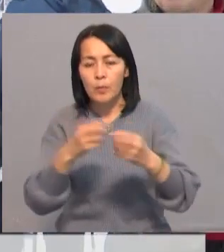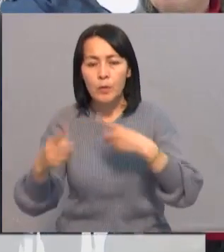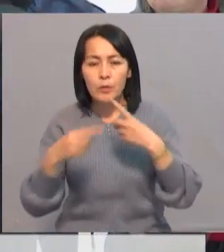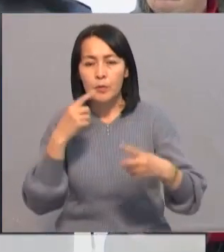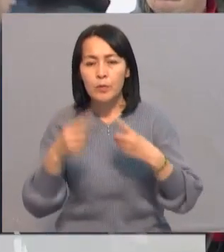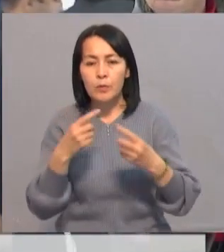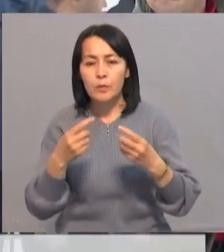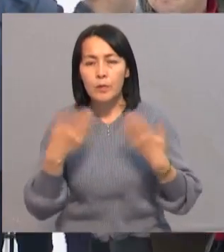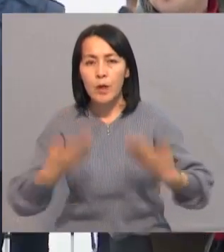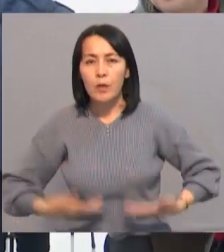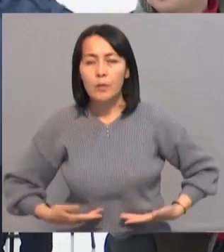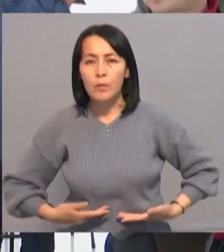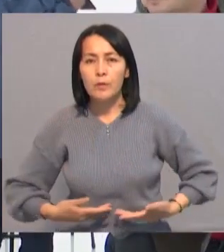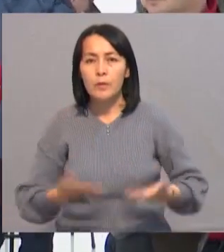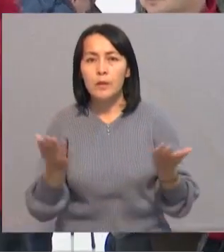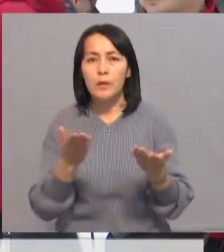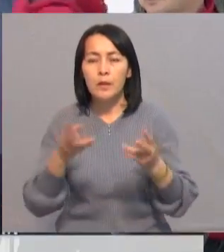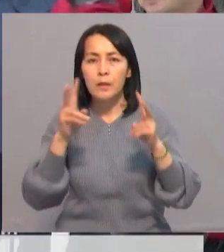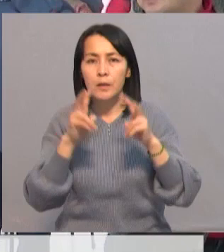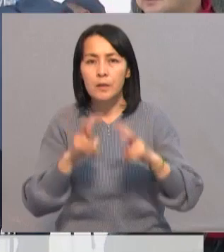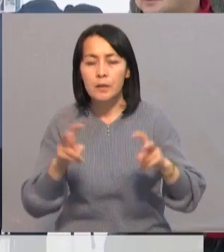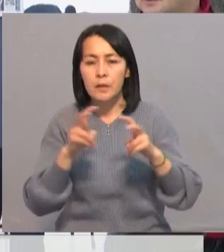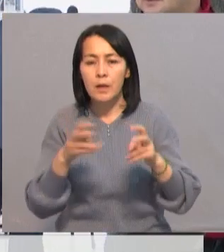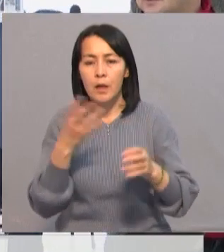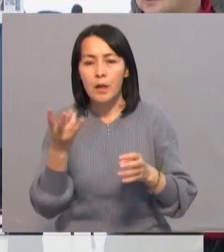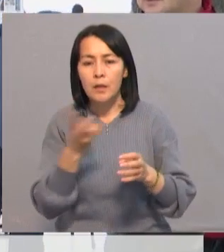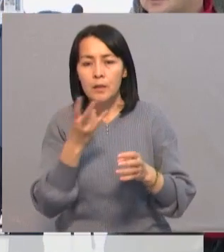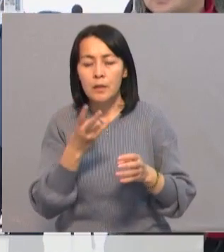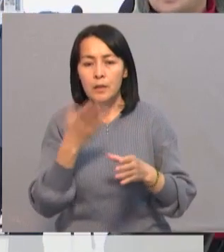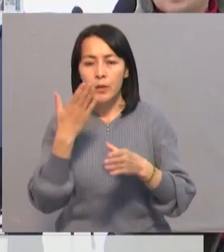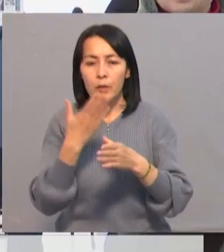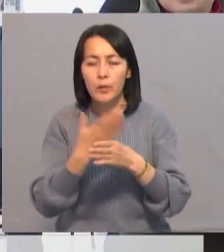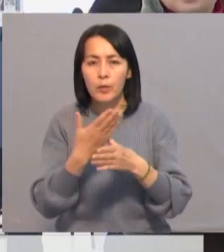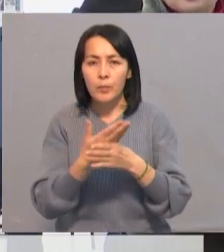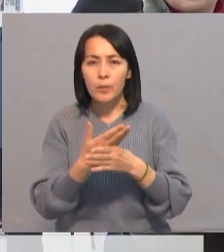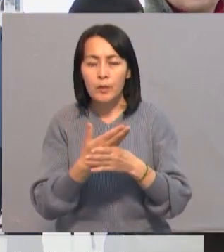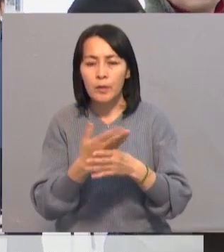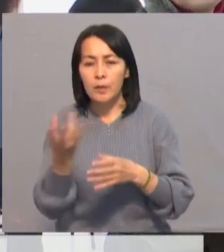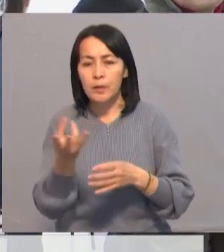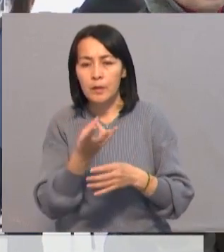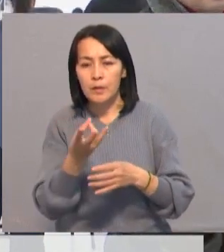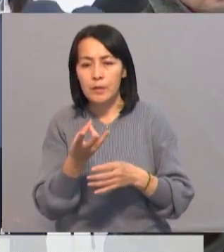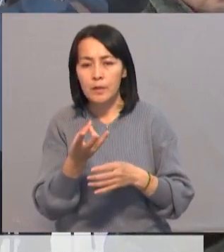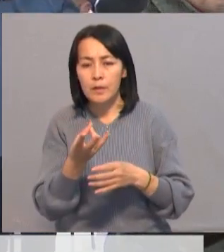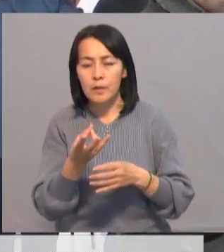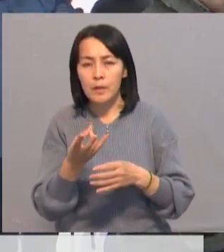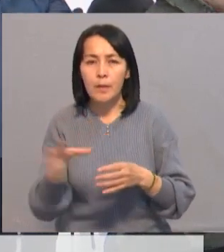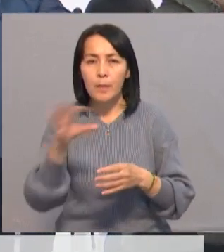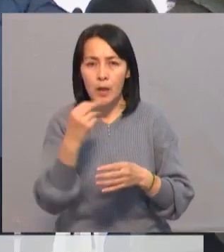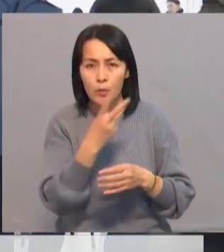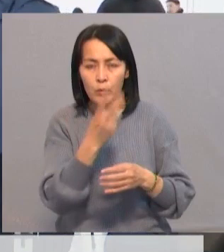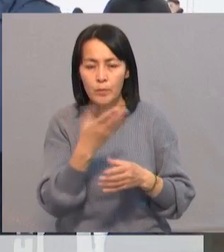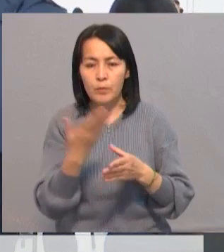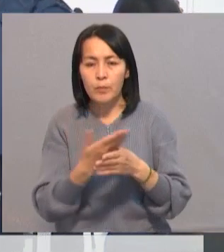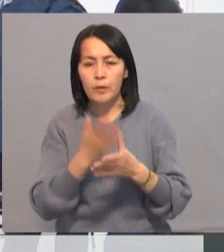жүргізіледі. Әлеуметтік тұрмыстық жағдайлар тексеріледі. Қажетті көмек болған, керек болған жағдайда әлеуметтік көмектер